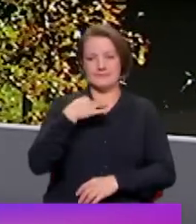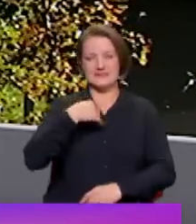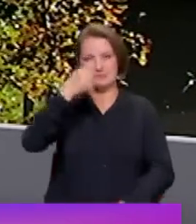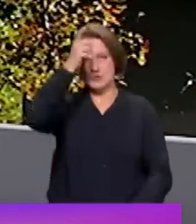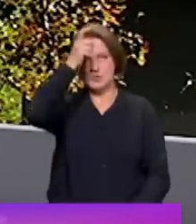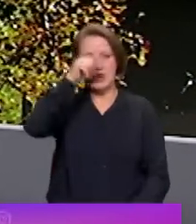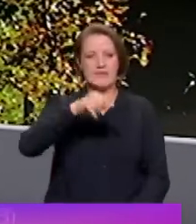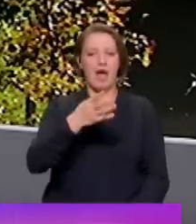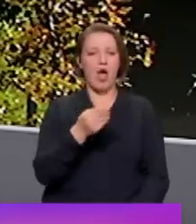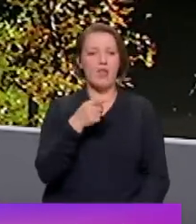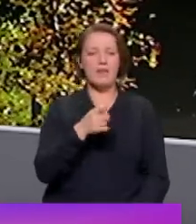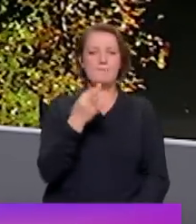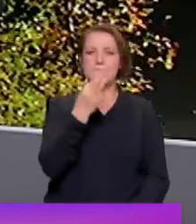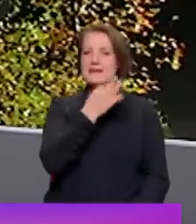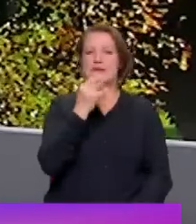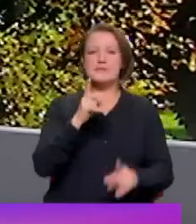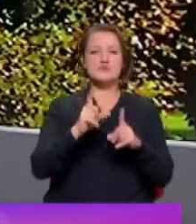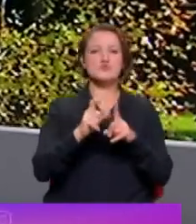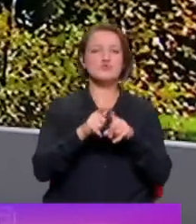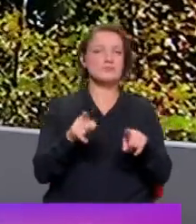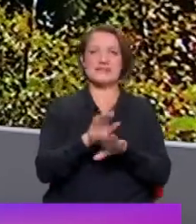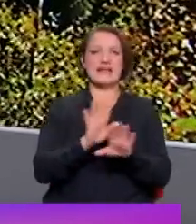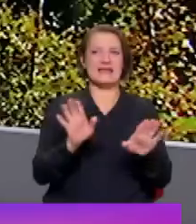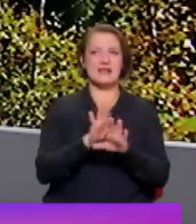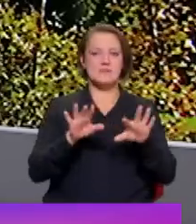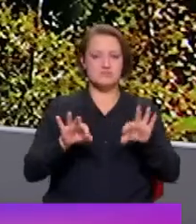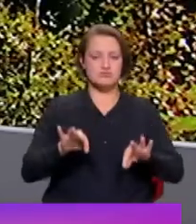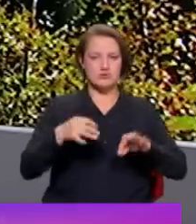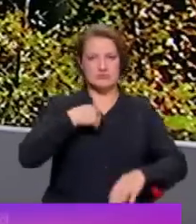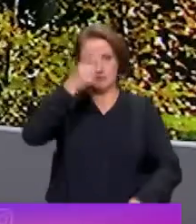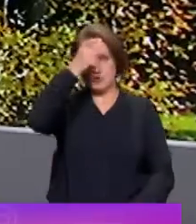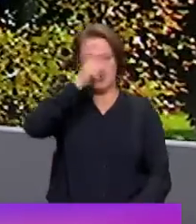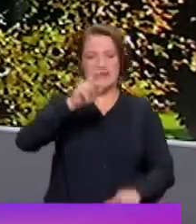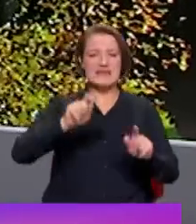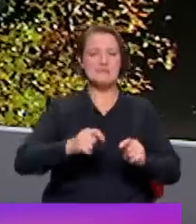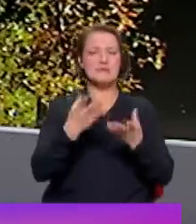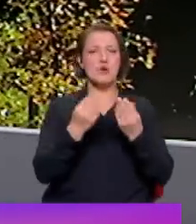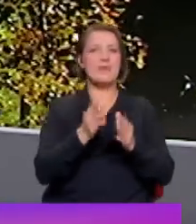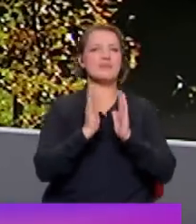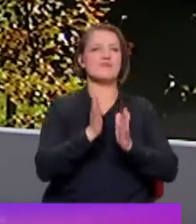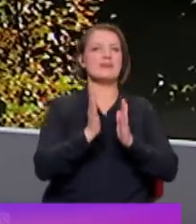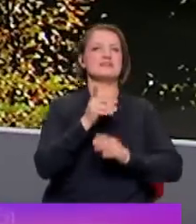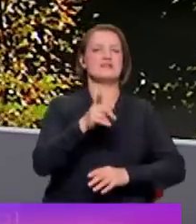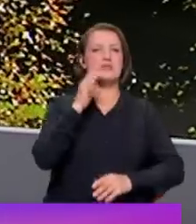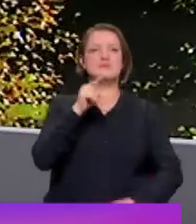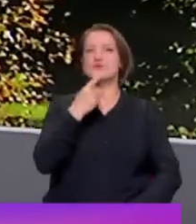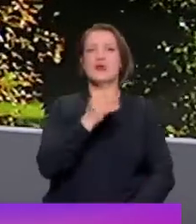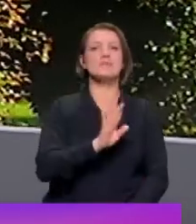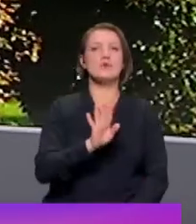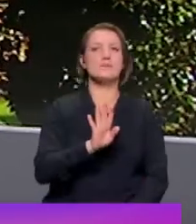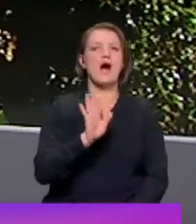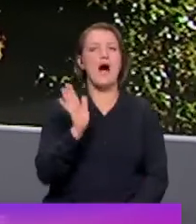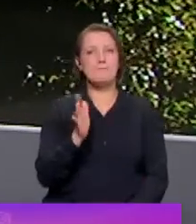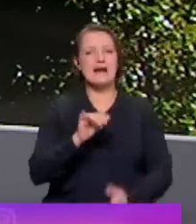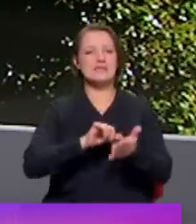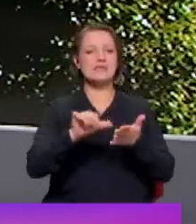olana Eee benzer bir durum değil bu durum ha Bugün bizim ülkemizde olan yapılmaya devam etsin anlamında da söylemiyorum bunu ama